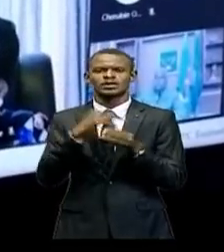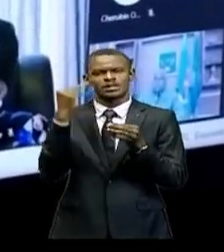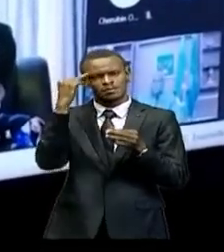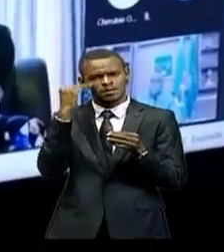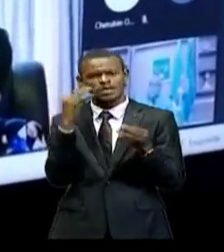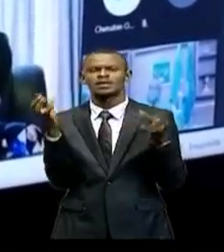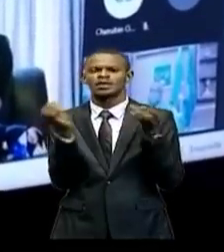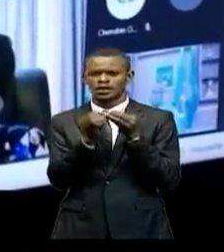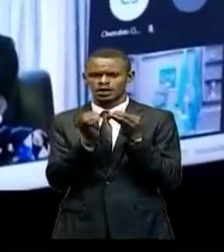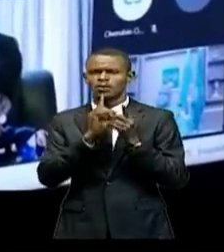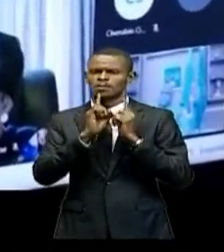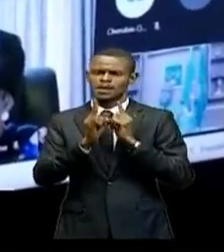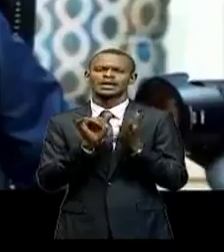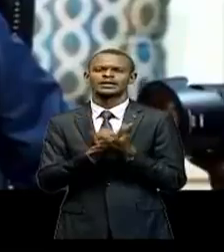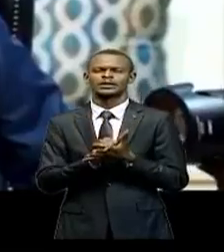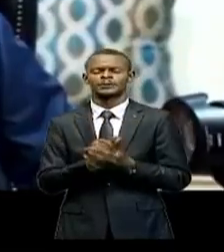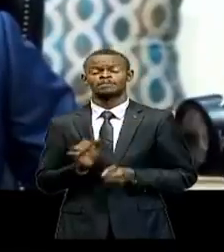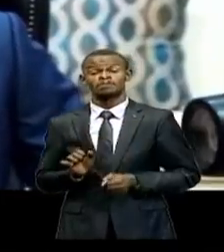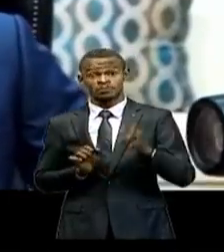4.